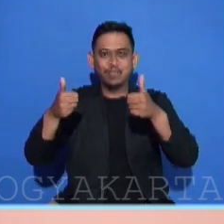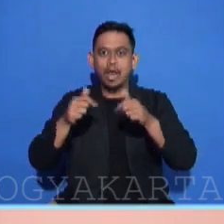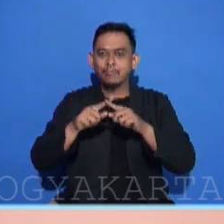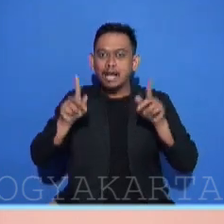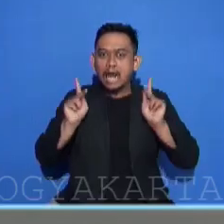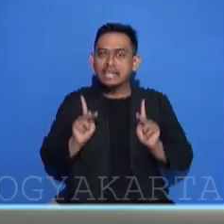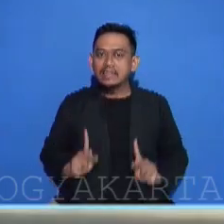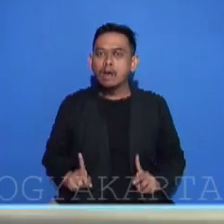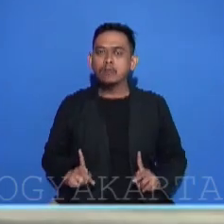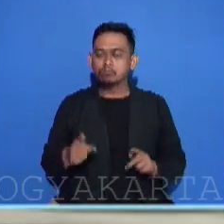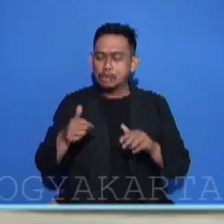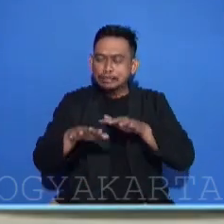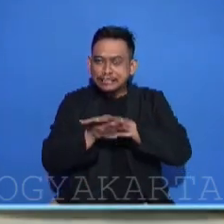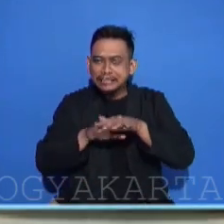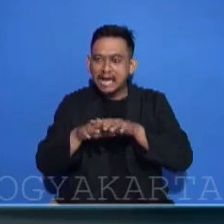Alquran